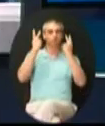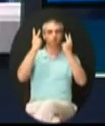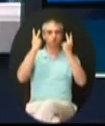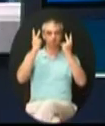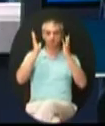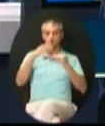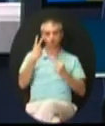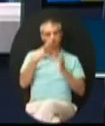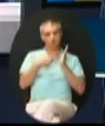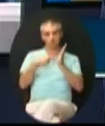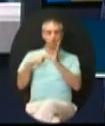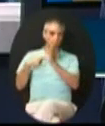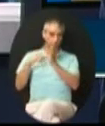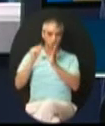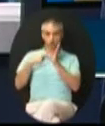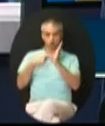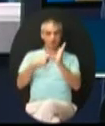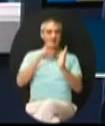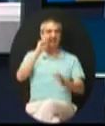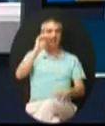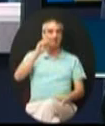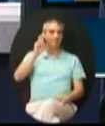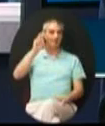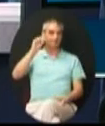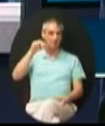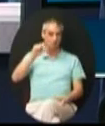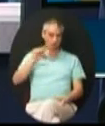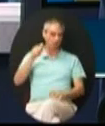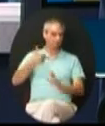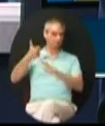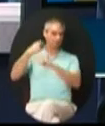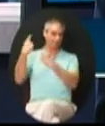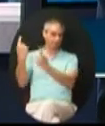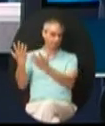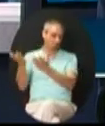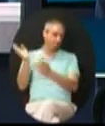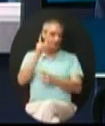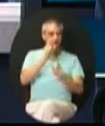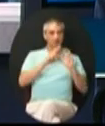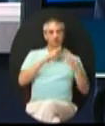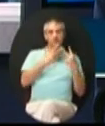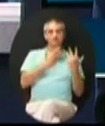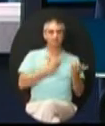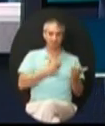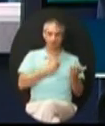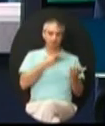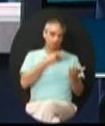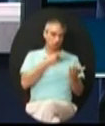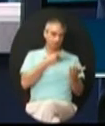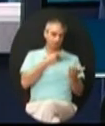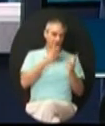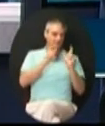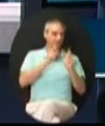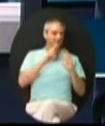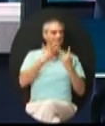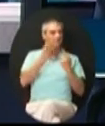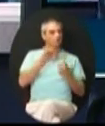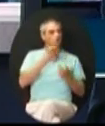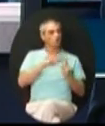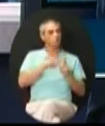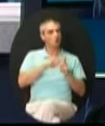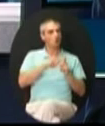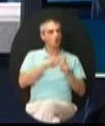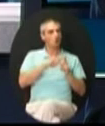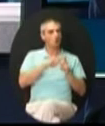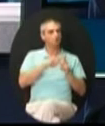משמעותי. עכשיו, יש שני מודלים. יש את מודל רם אמנואל, אנשים שהם בכירים בפני עצמם, ויש את אנשי הצוות, שמין איש צוות שהוא מרצה